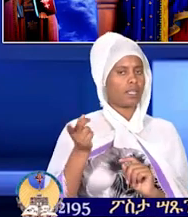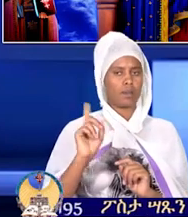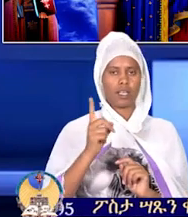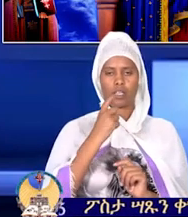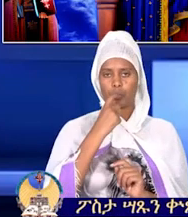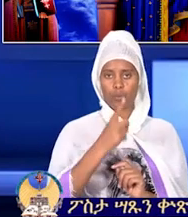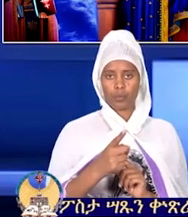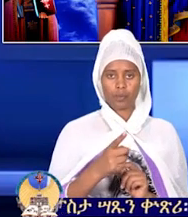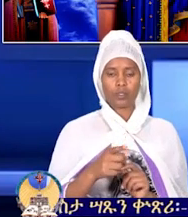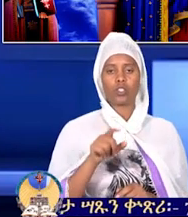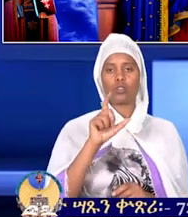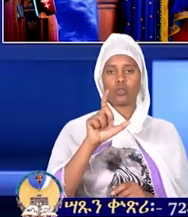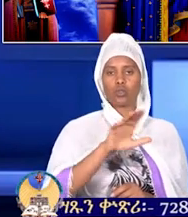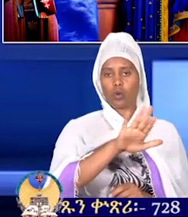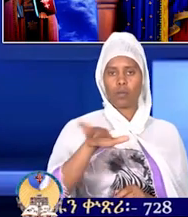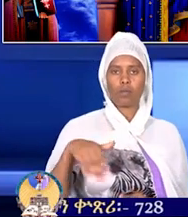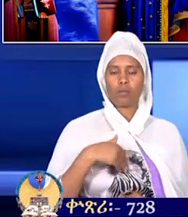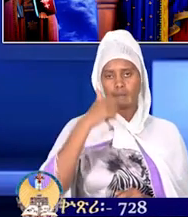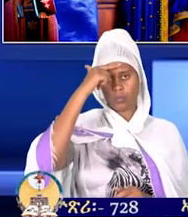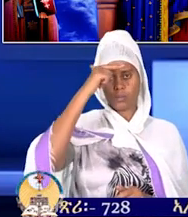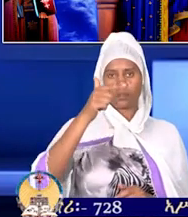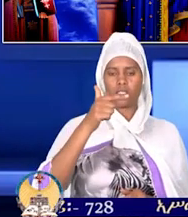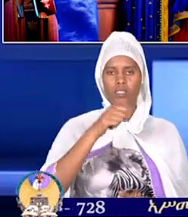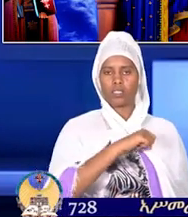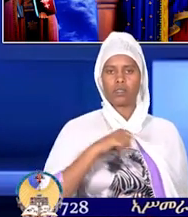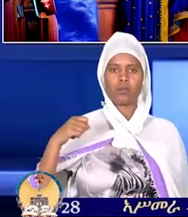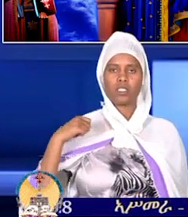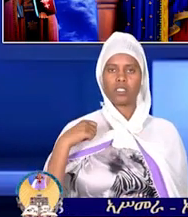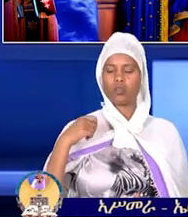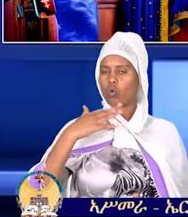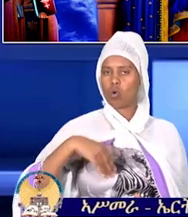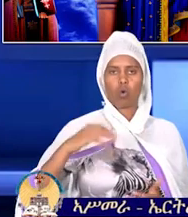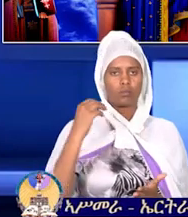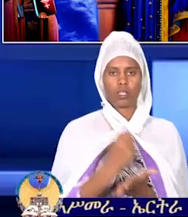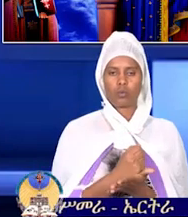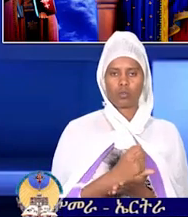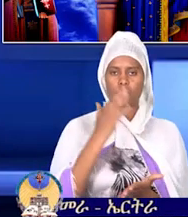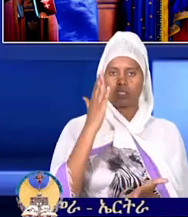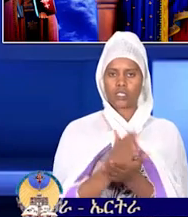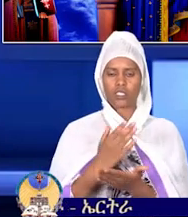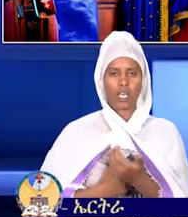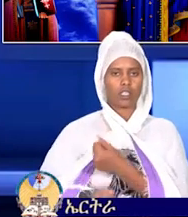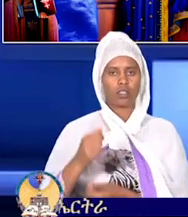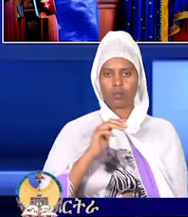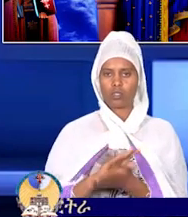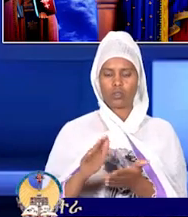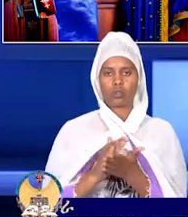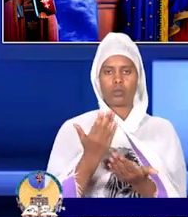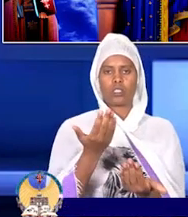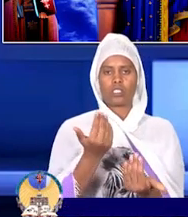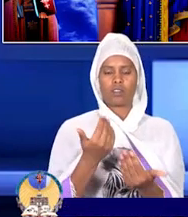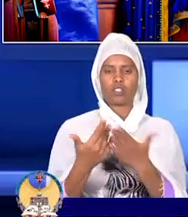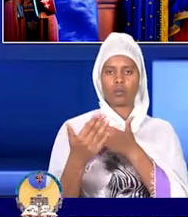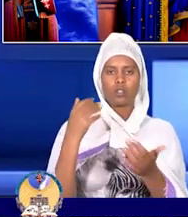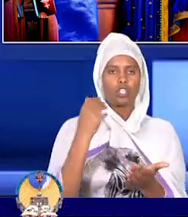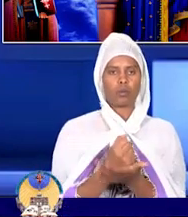ግዜ ይሓፅረኒ እዩ። ንሳቶም ብእምነት ንመንግስታት ሰዓሩ፣ ፅድቂ ገበሩ፣